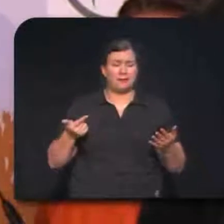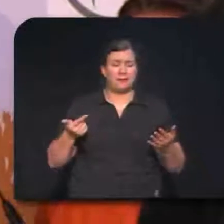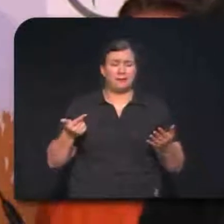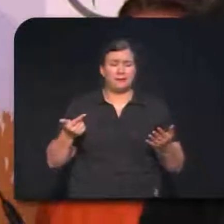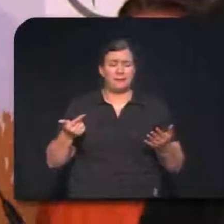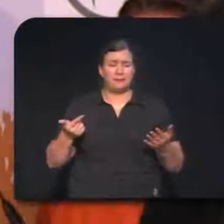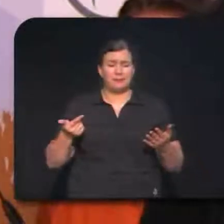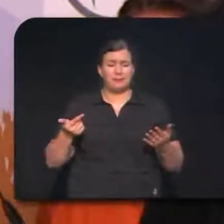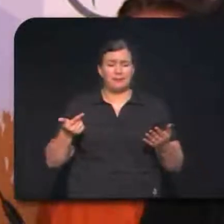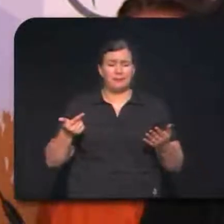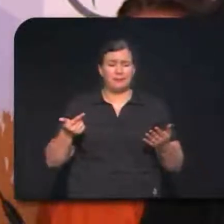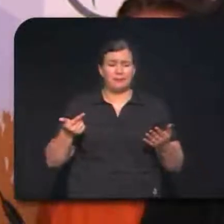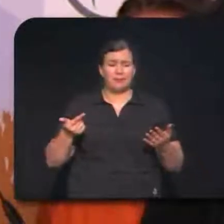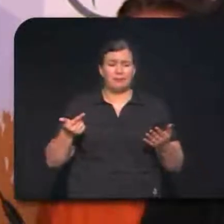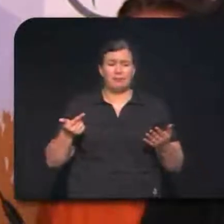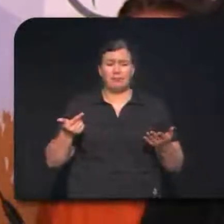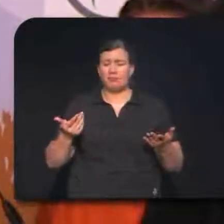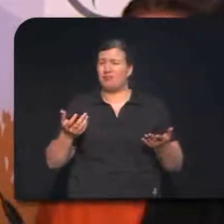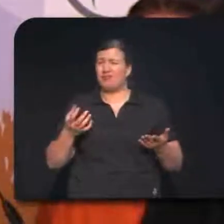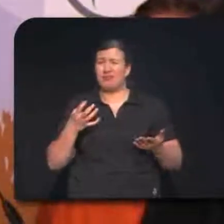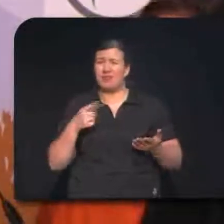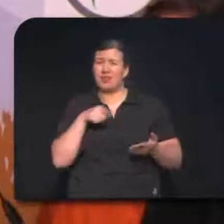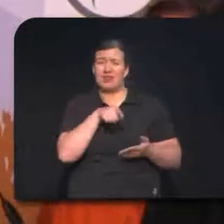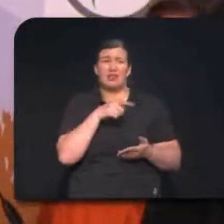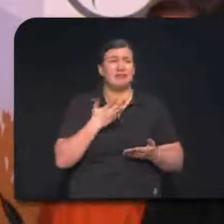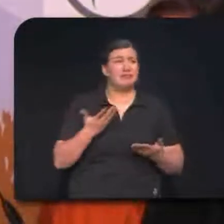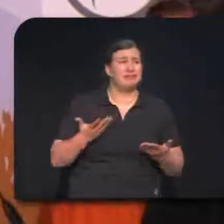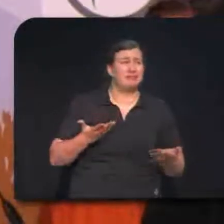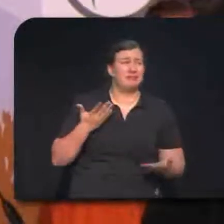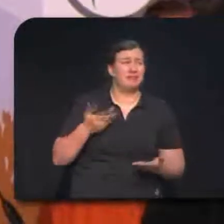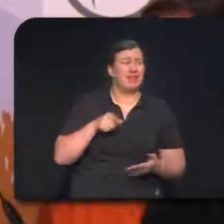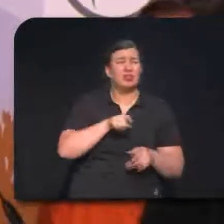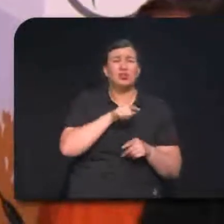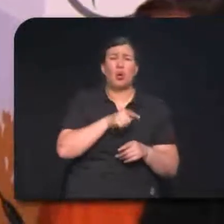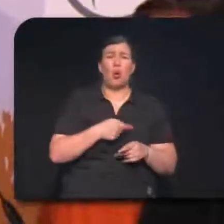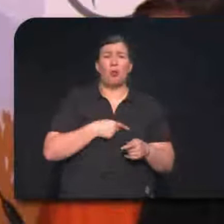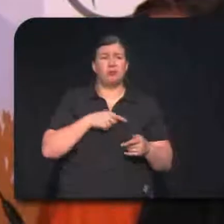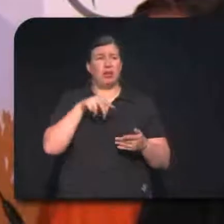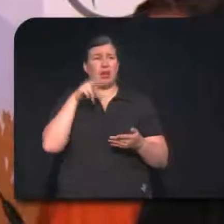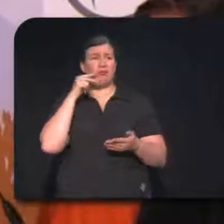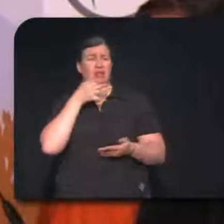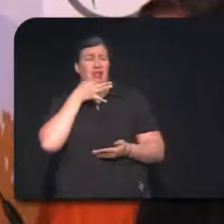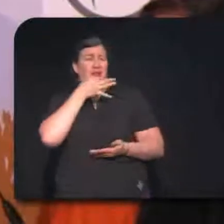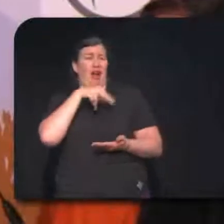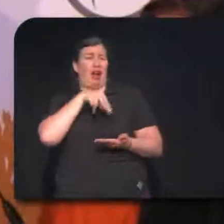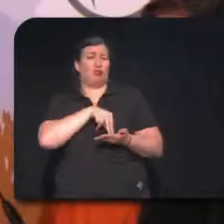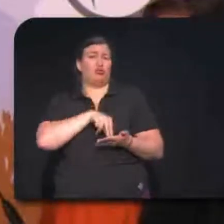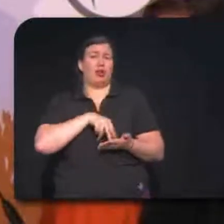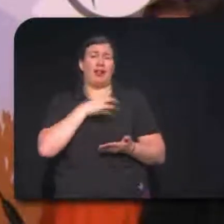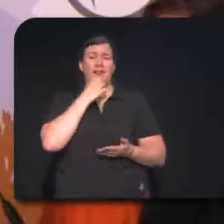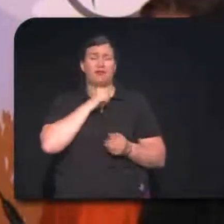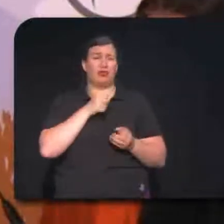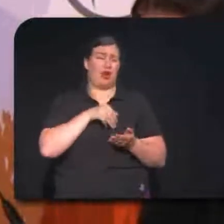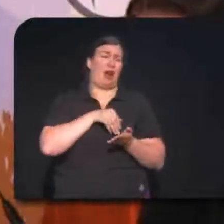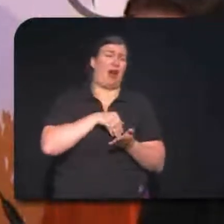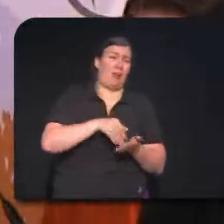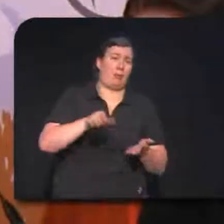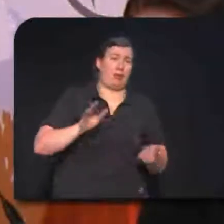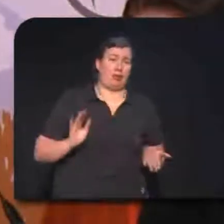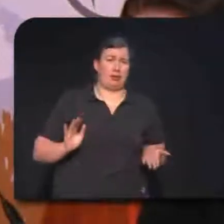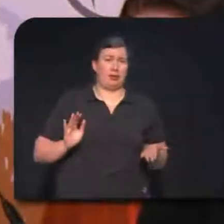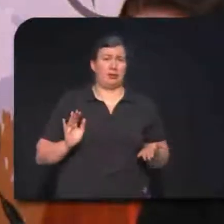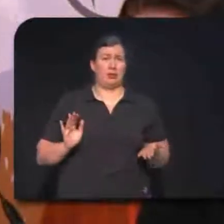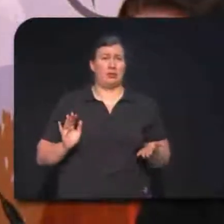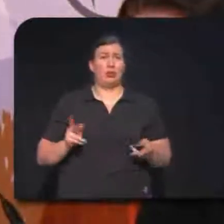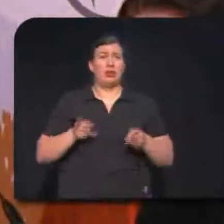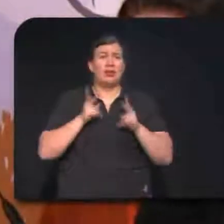gehen wir lehnen alles ab was die Bevölkerung unter General darstellt europäischen Sicherheitspolitik eine Festung Europa ist